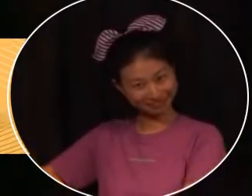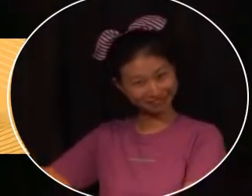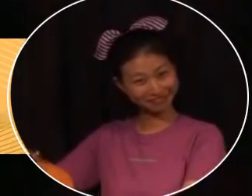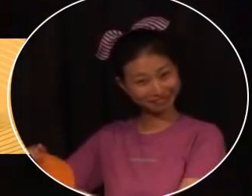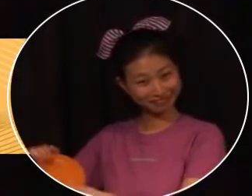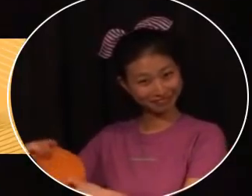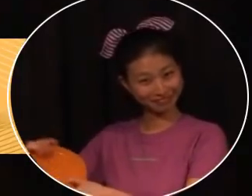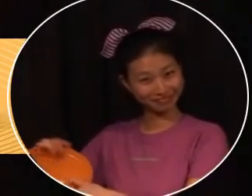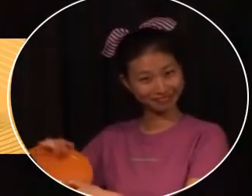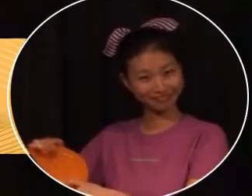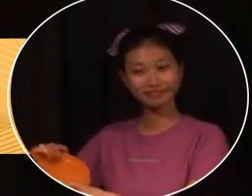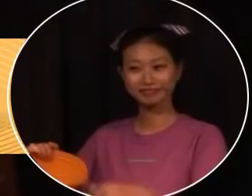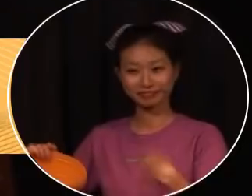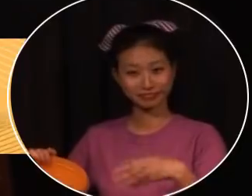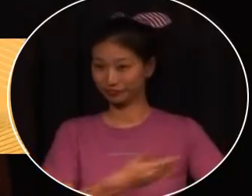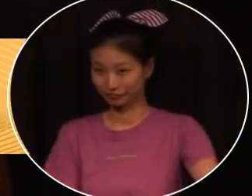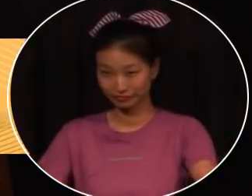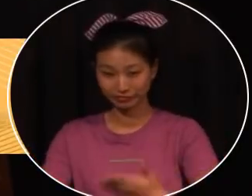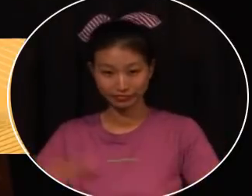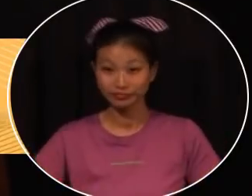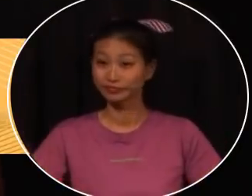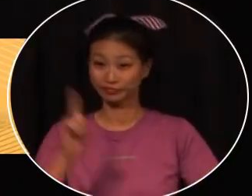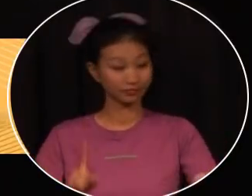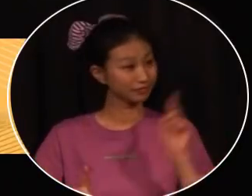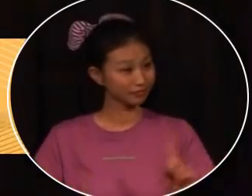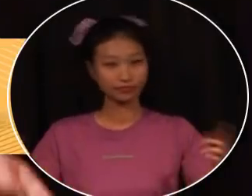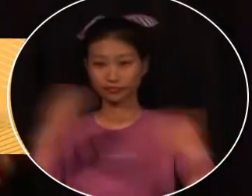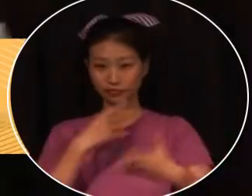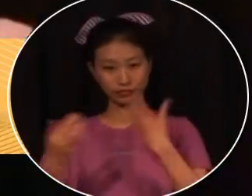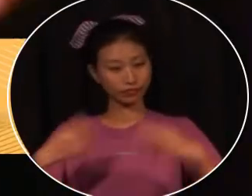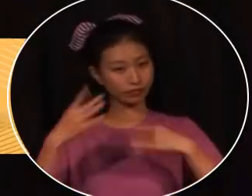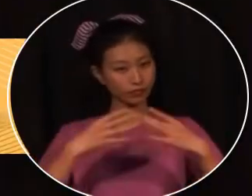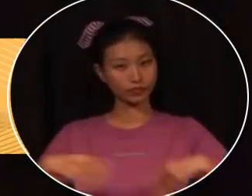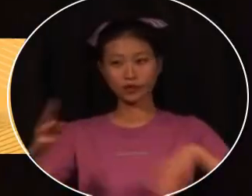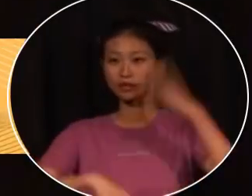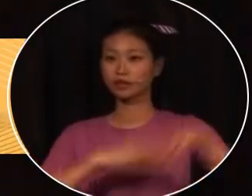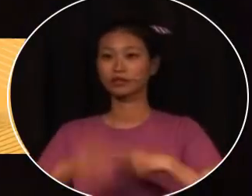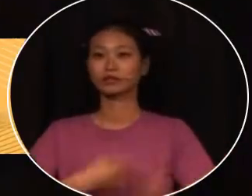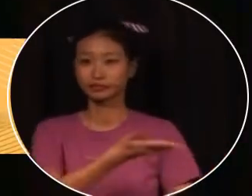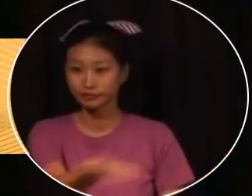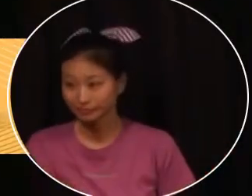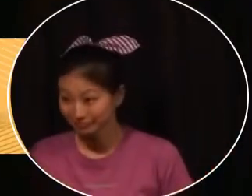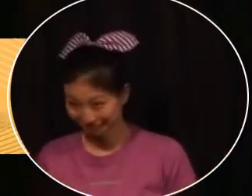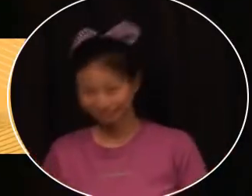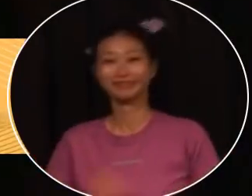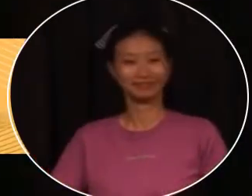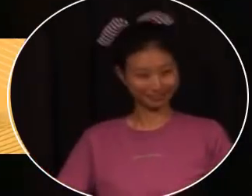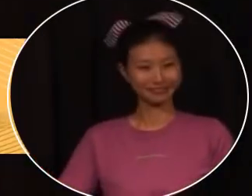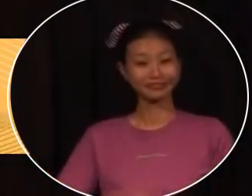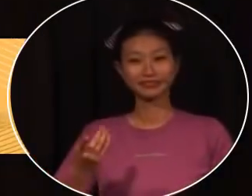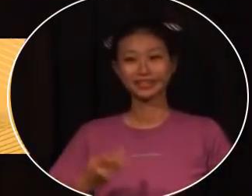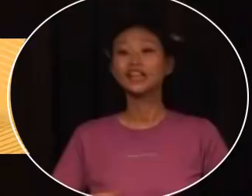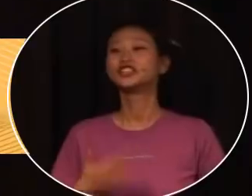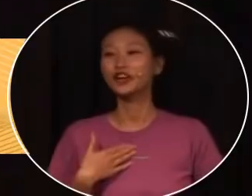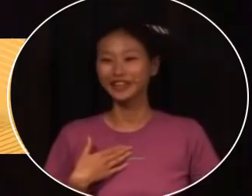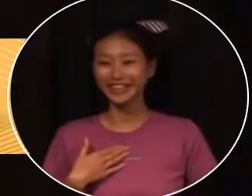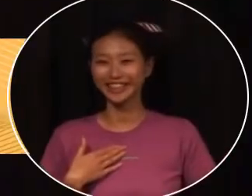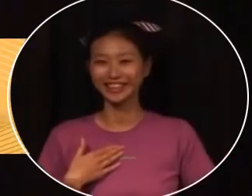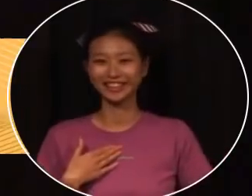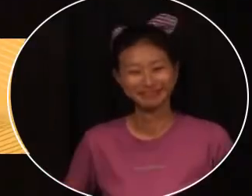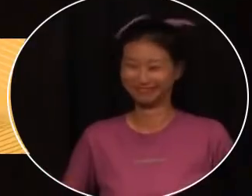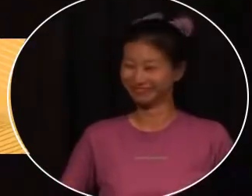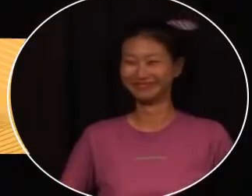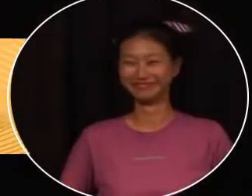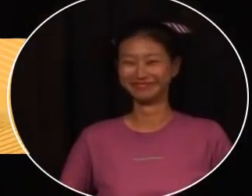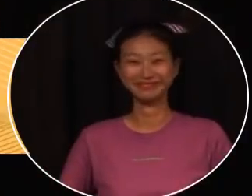对方就同意了， 谢谢大家。 不是嘛？你看，大家想说，今天都是你，如果不同意我，我就说这就是斯巴达。大